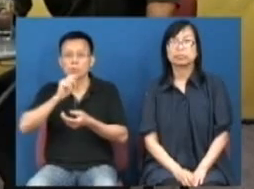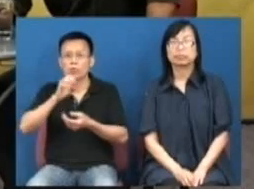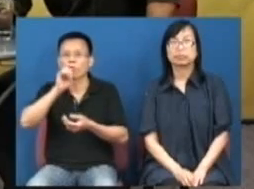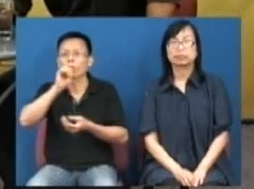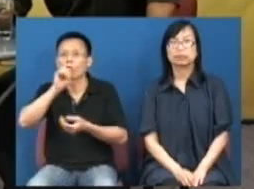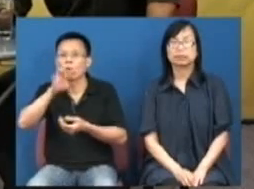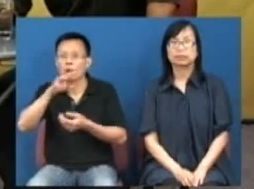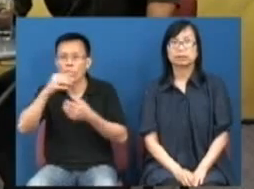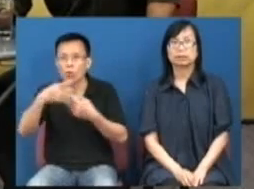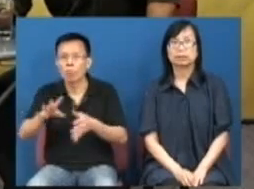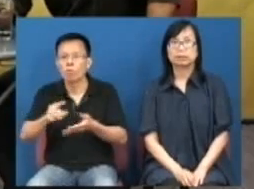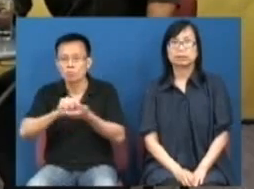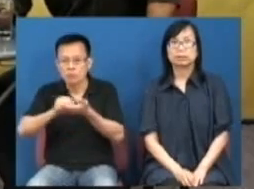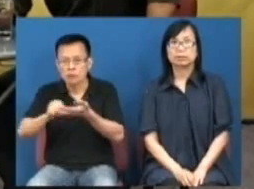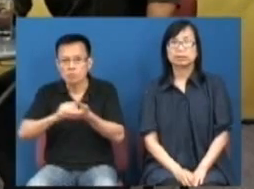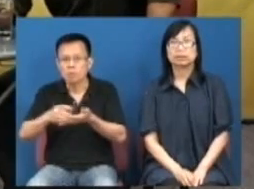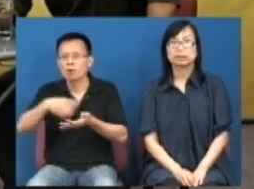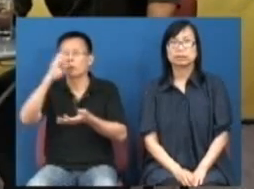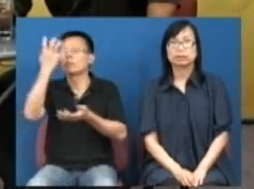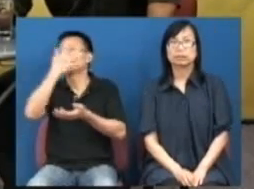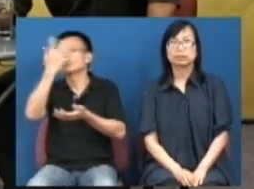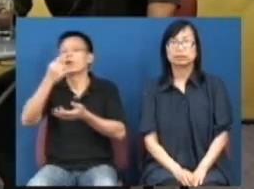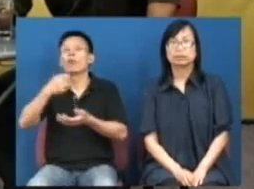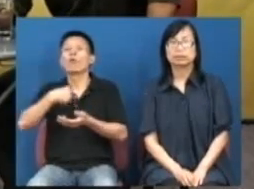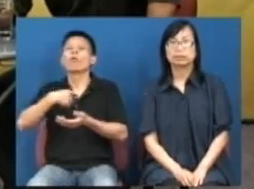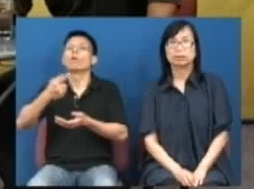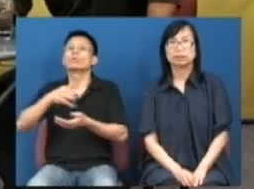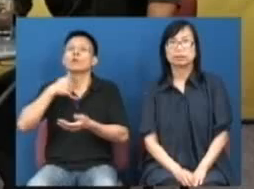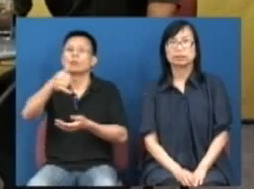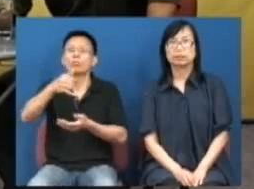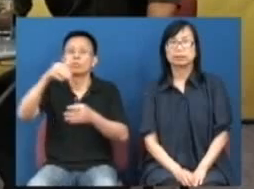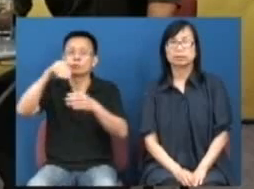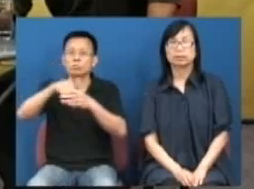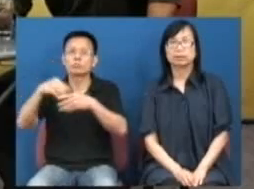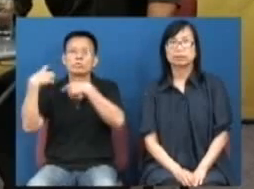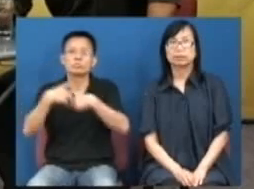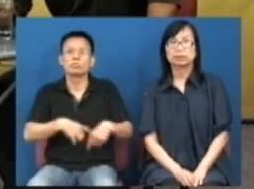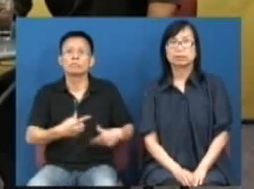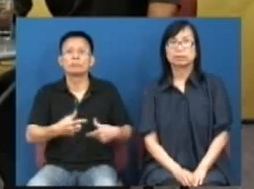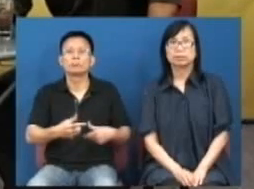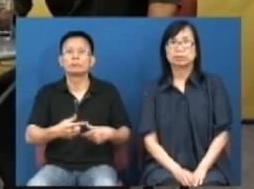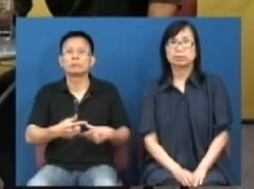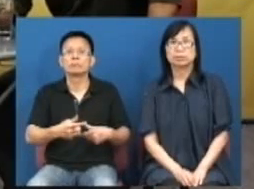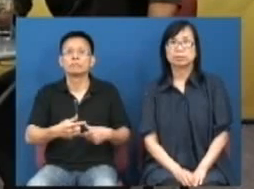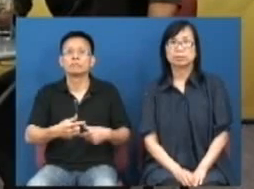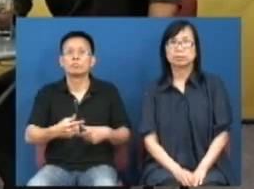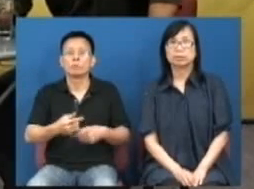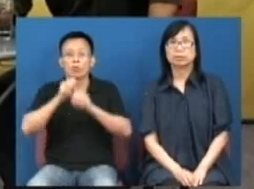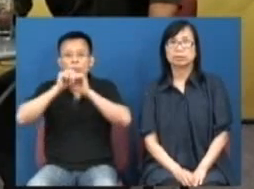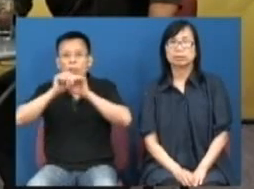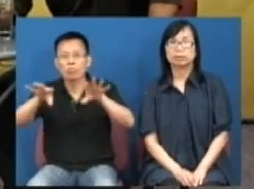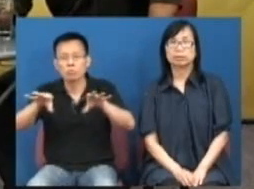講過有人唔知飲大兩杯就話，不如我都去參選呢、這個唔知咩咩邊一區啊，公開講